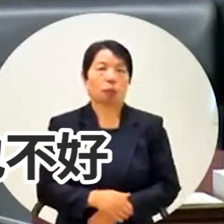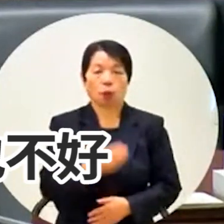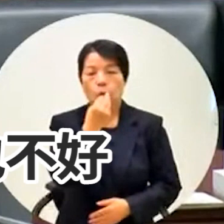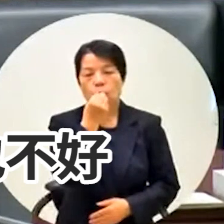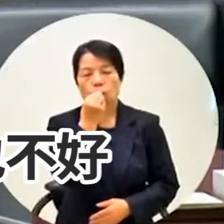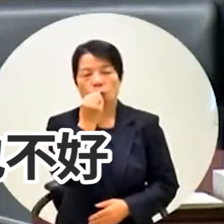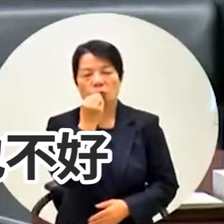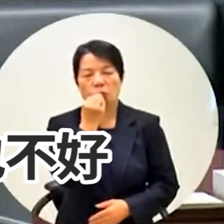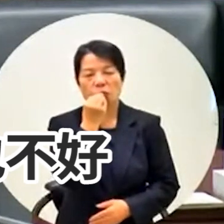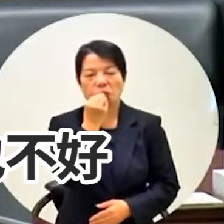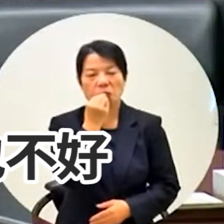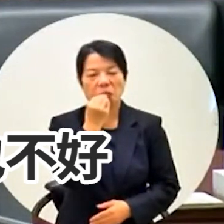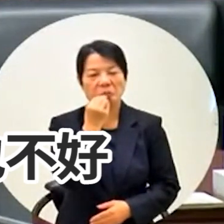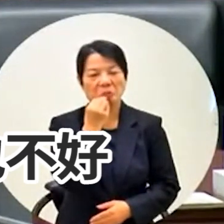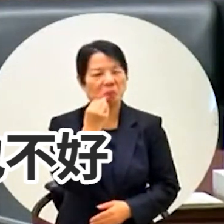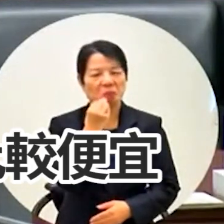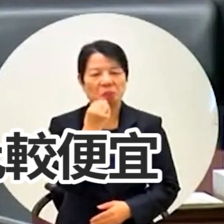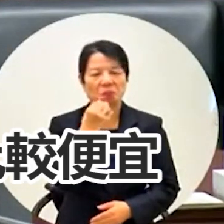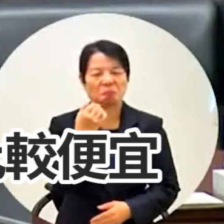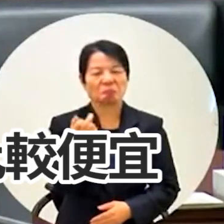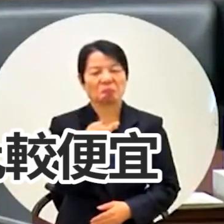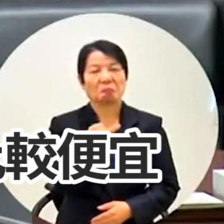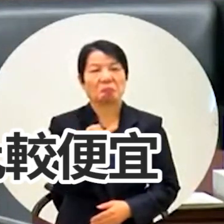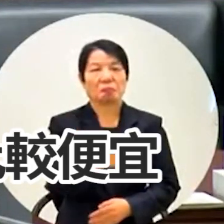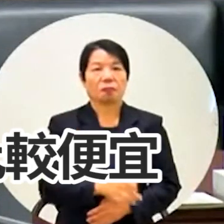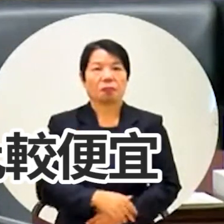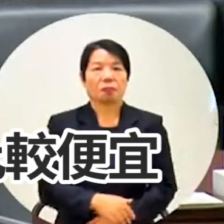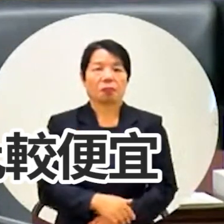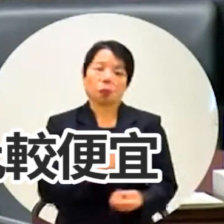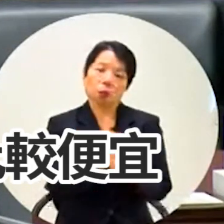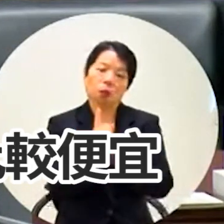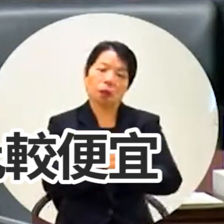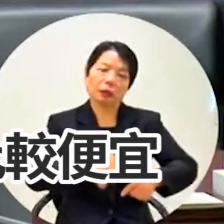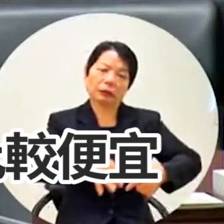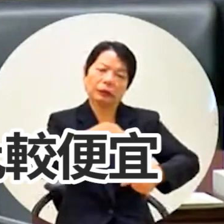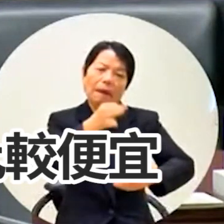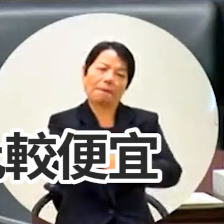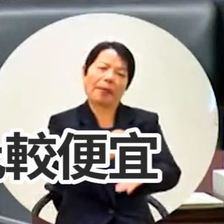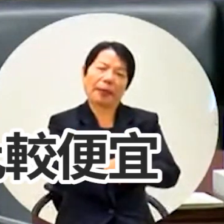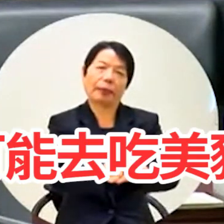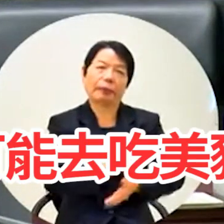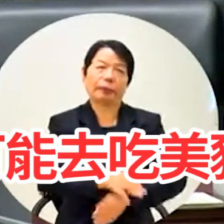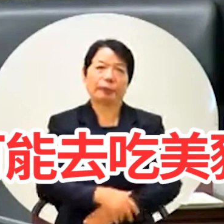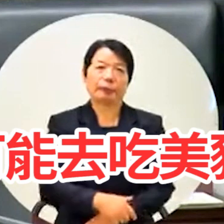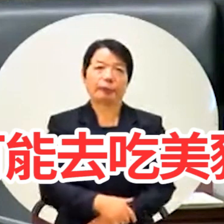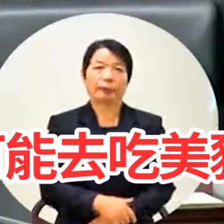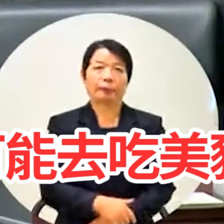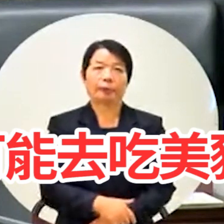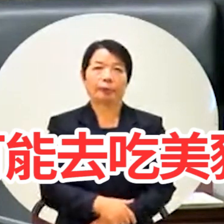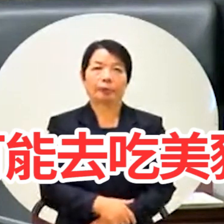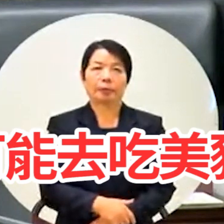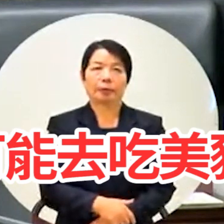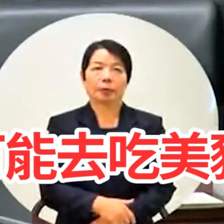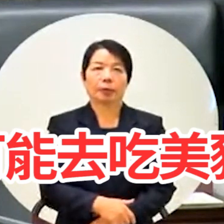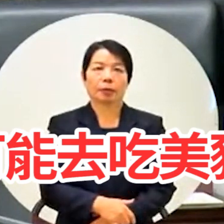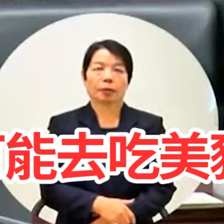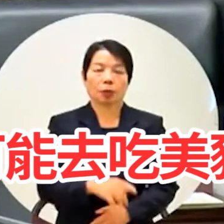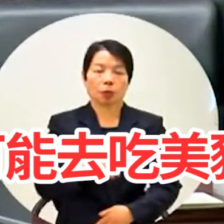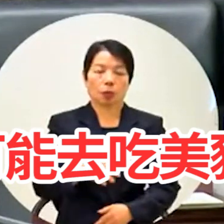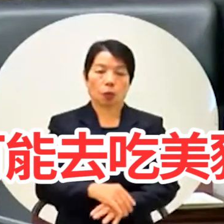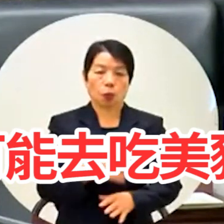唔好，哦，相对的伊个价格较俗。啊，咱高收入的